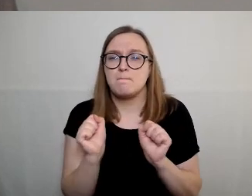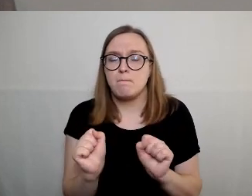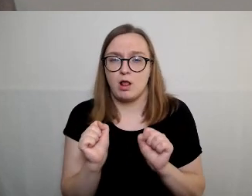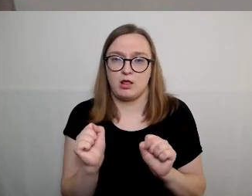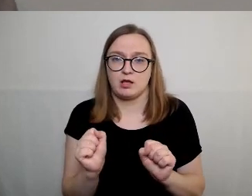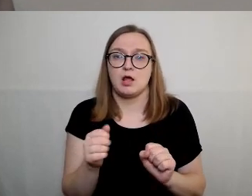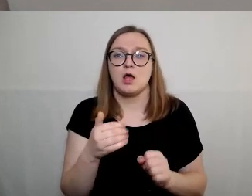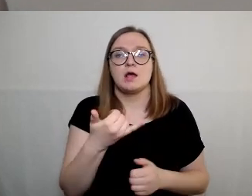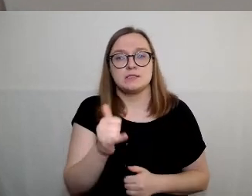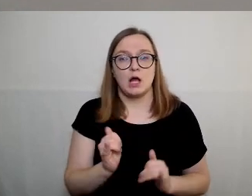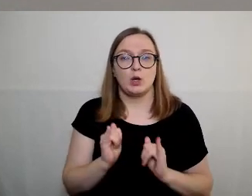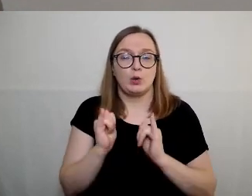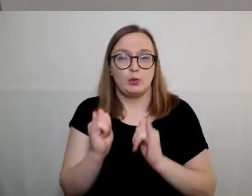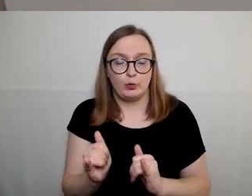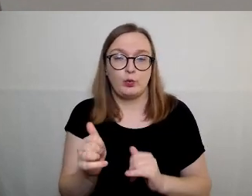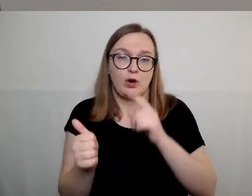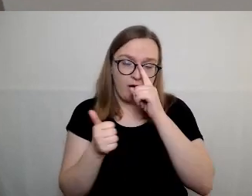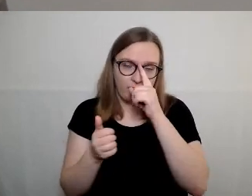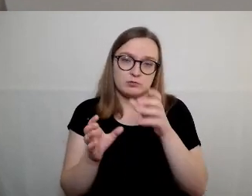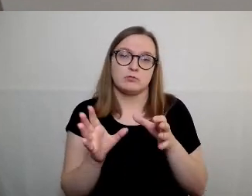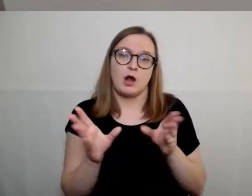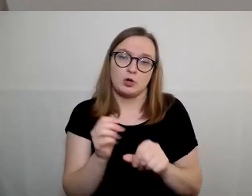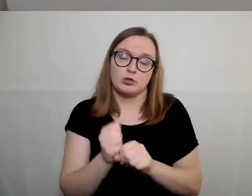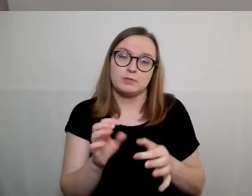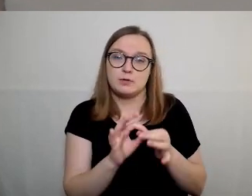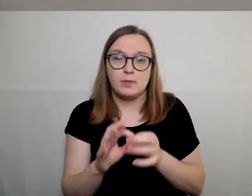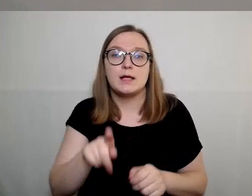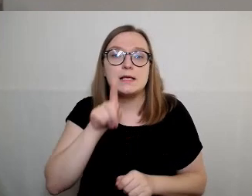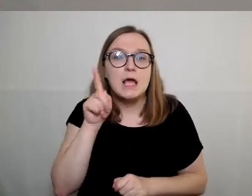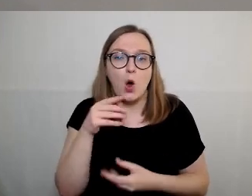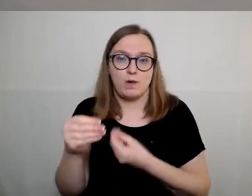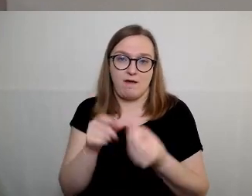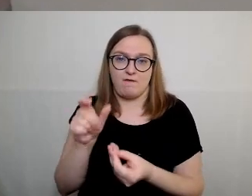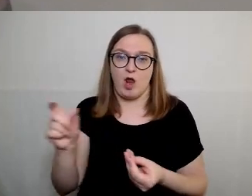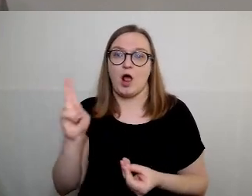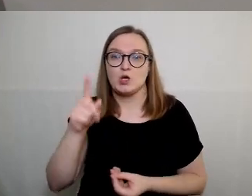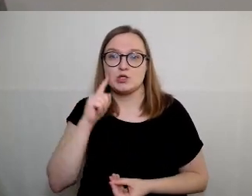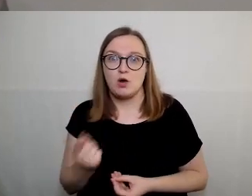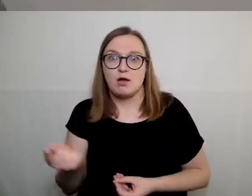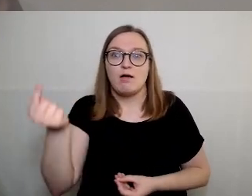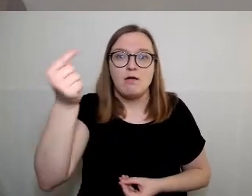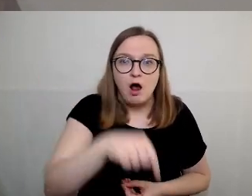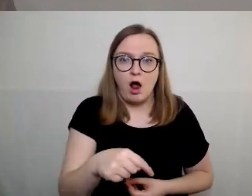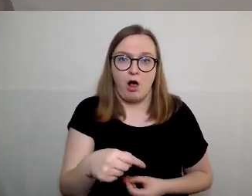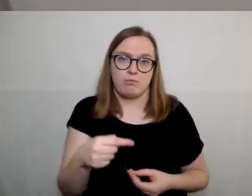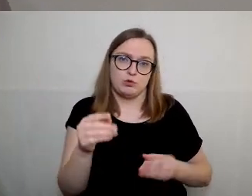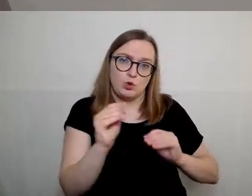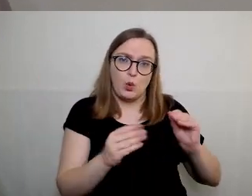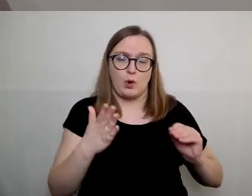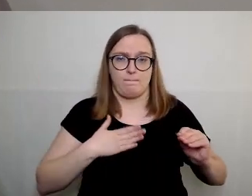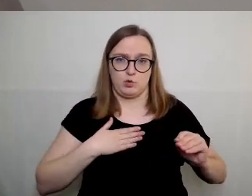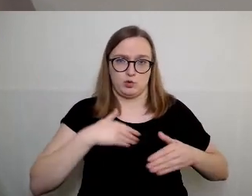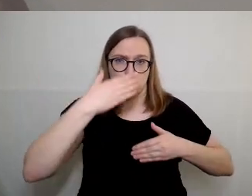kad būtų draugaujama ir bendradarbiavama su jaunaisiais verslininkais, kurie nori čia ateiti ir kurti mūsų rajonų ateitį. Visgi,